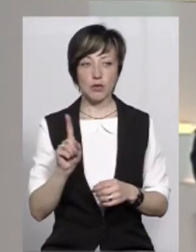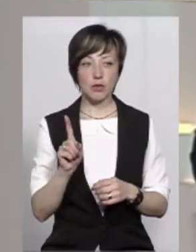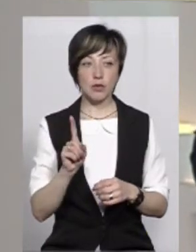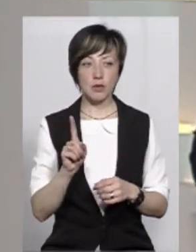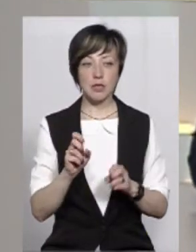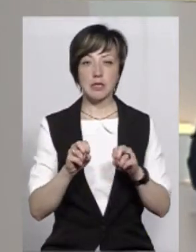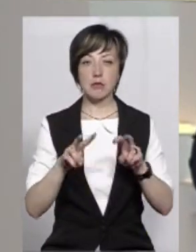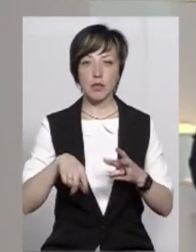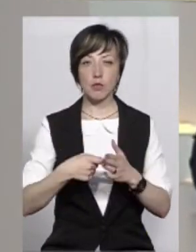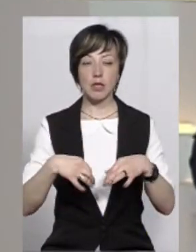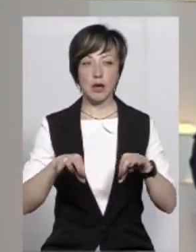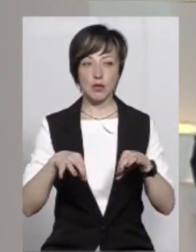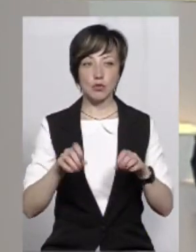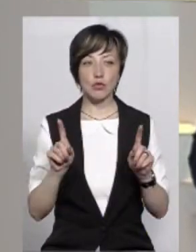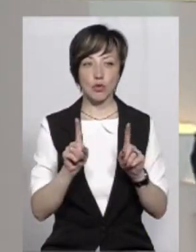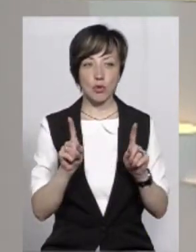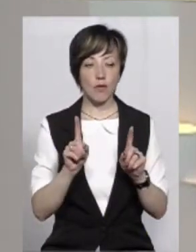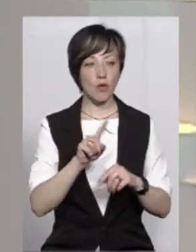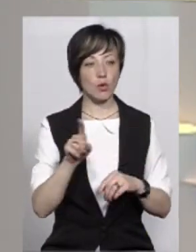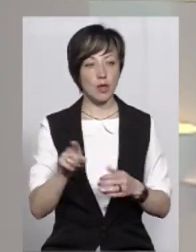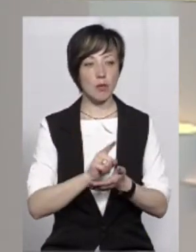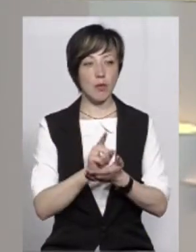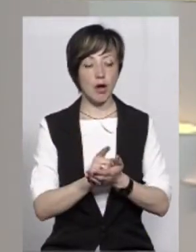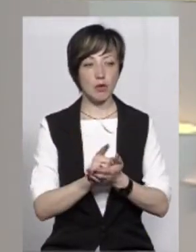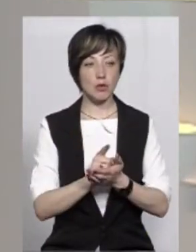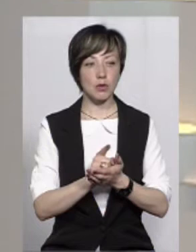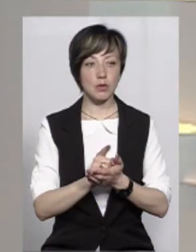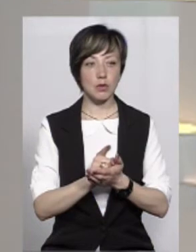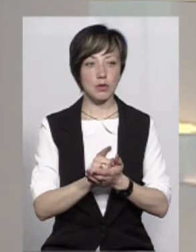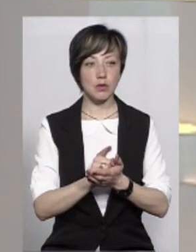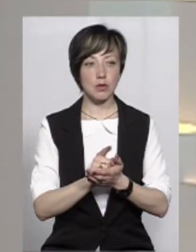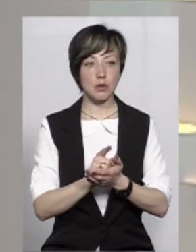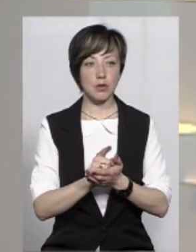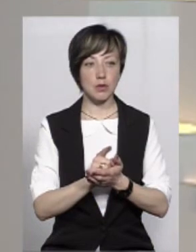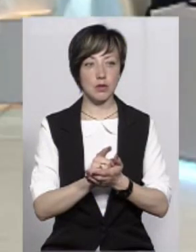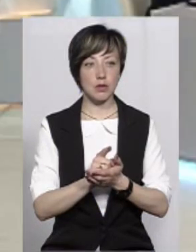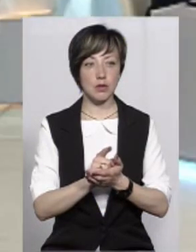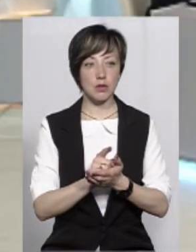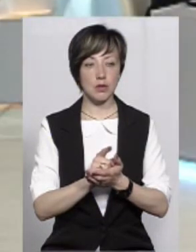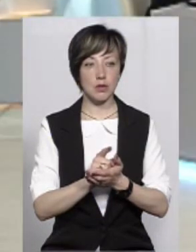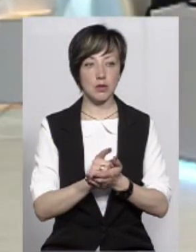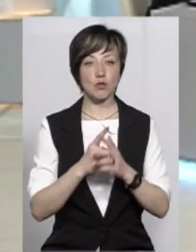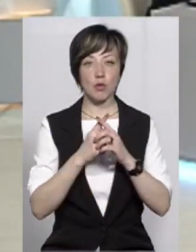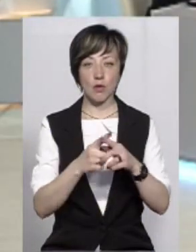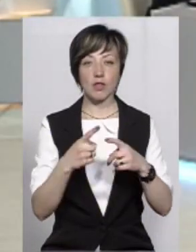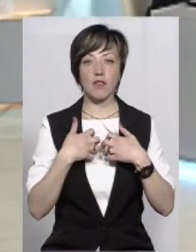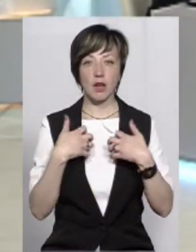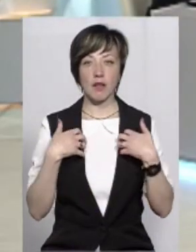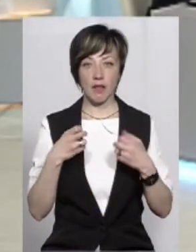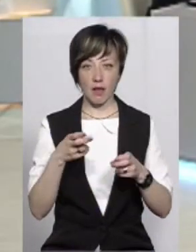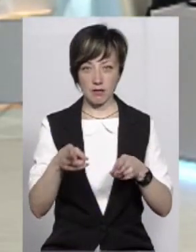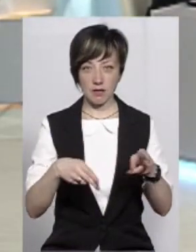у спецкомунтрансі, що вони мають супроводжувати цих тварин